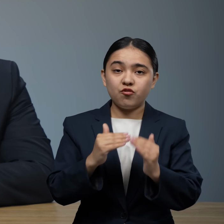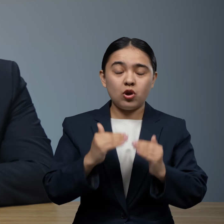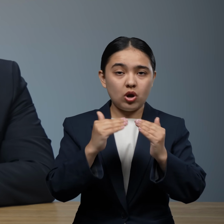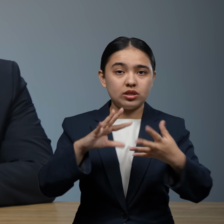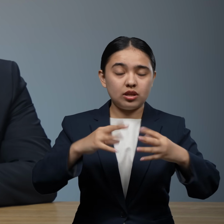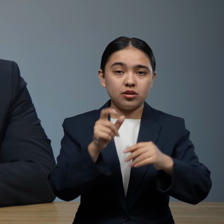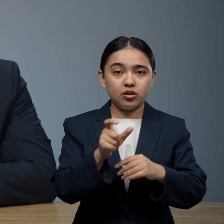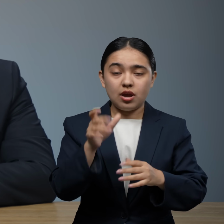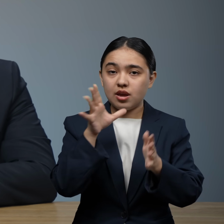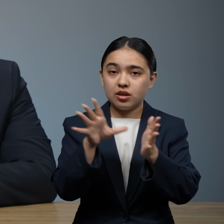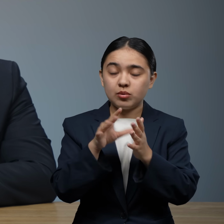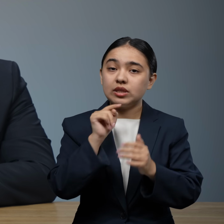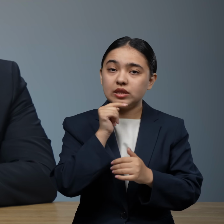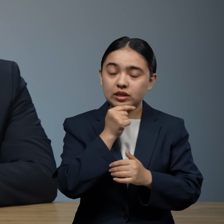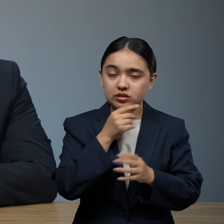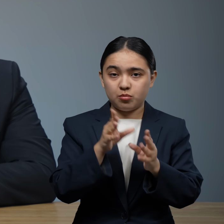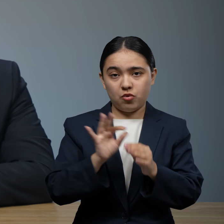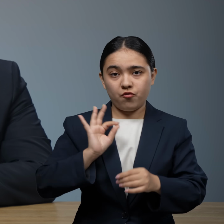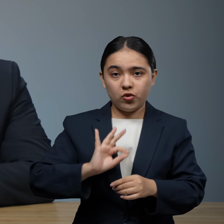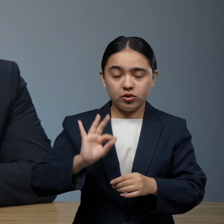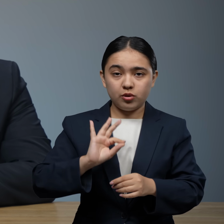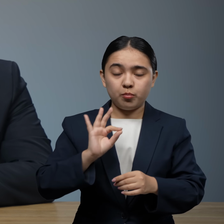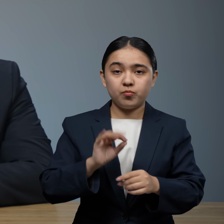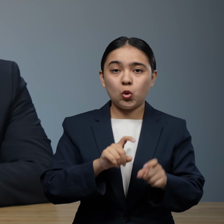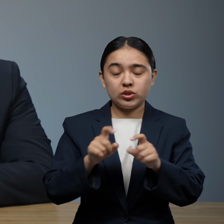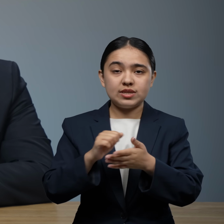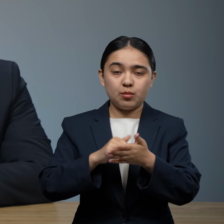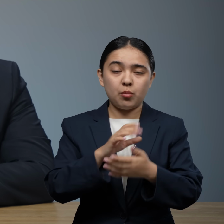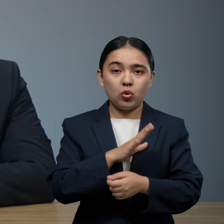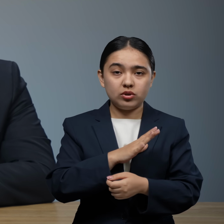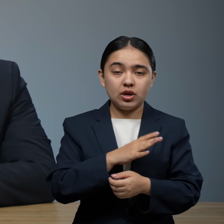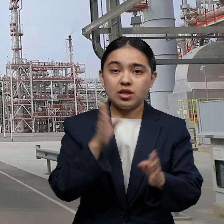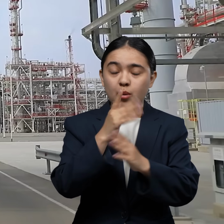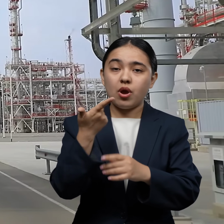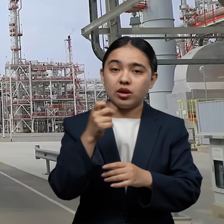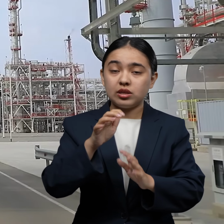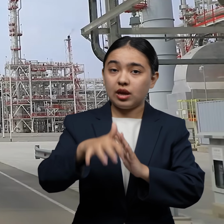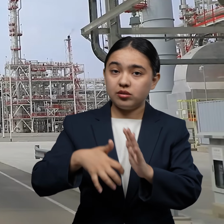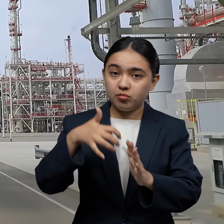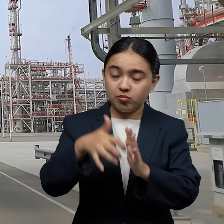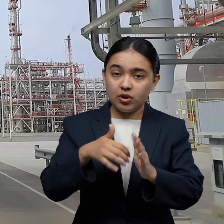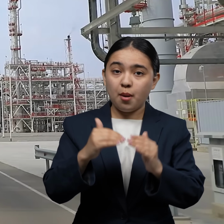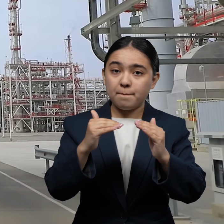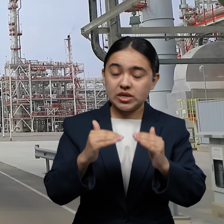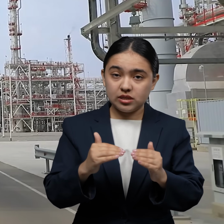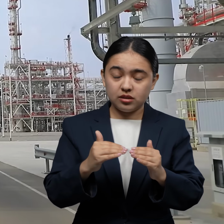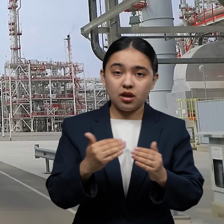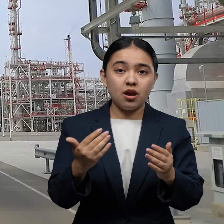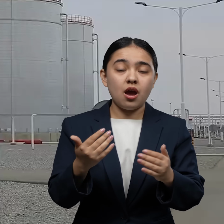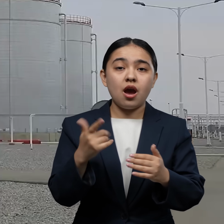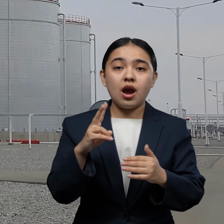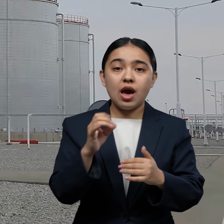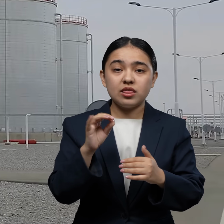tariflar oshgani, natijada aholi elektrdan tejamkorlik bilan foydalanishiga o'tgani sabab bo'lgan. Tabiiy gaz qazib chiqarishdagi pasayish